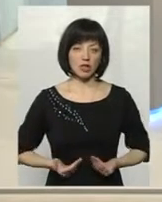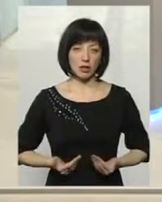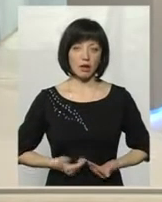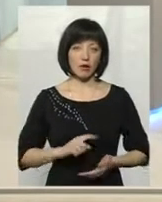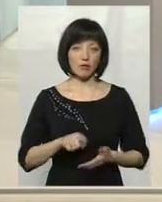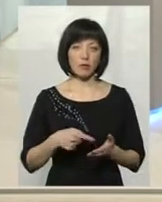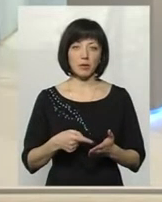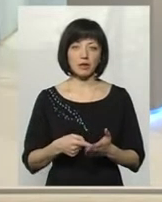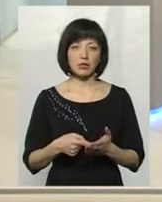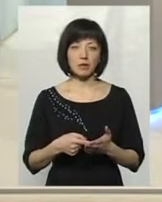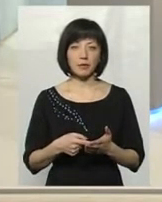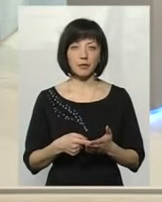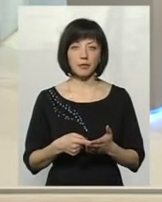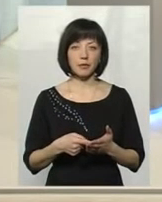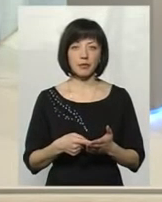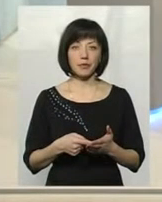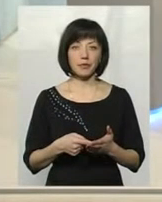Отже,